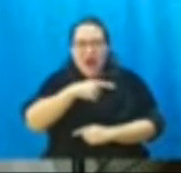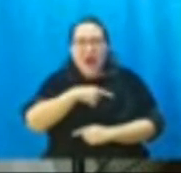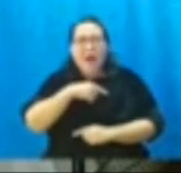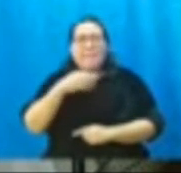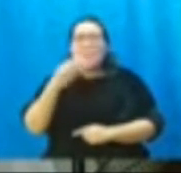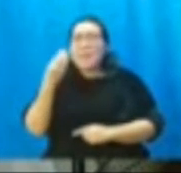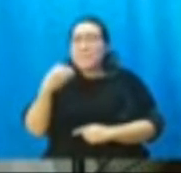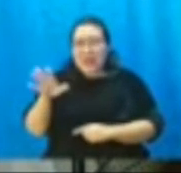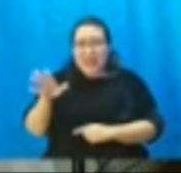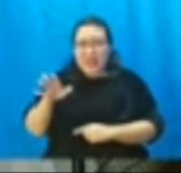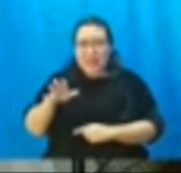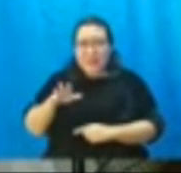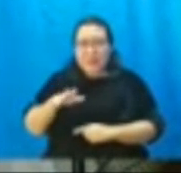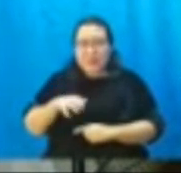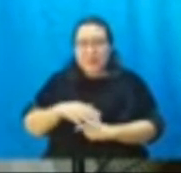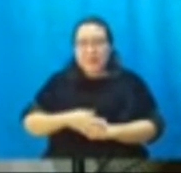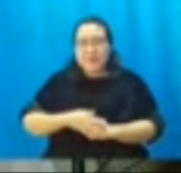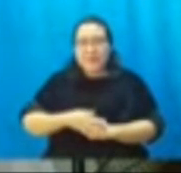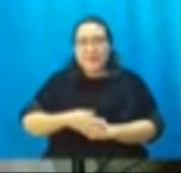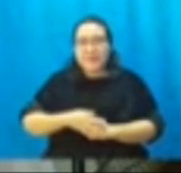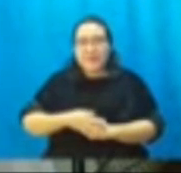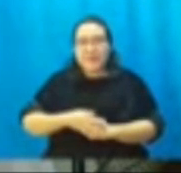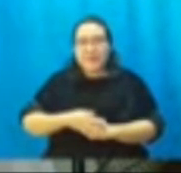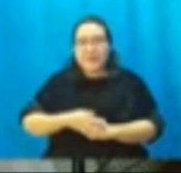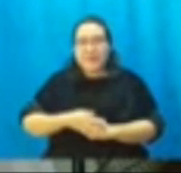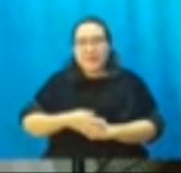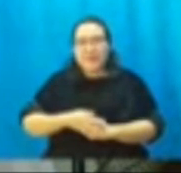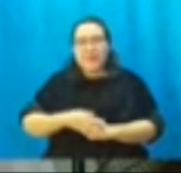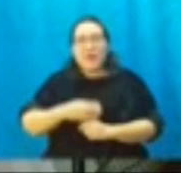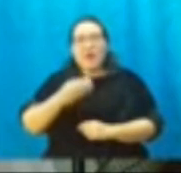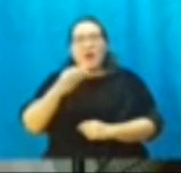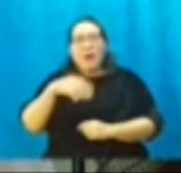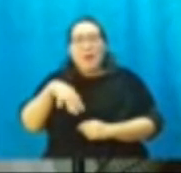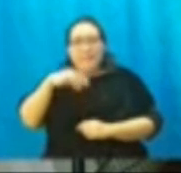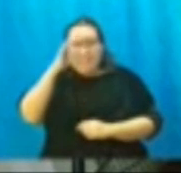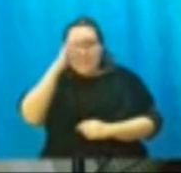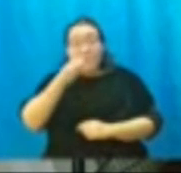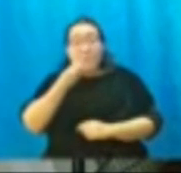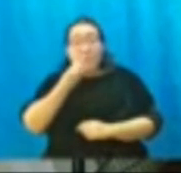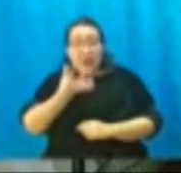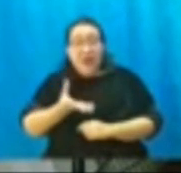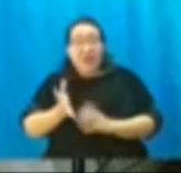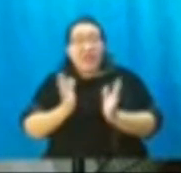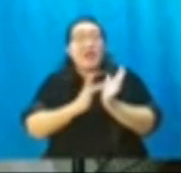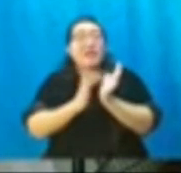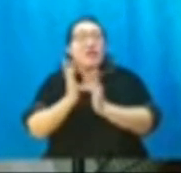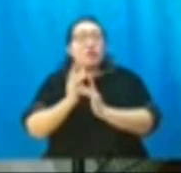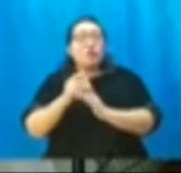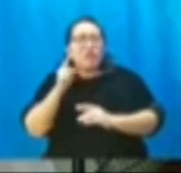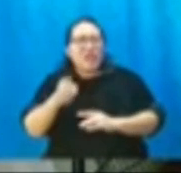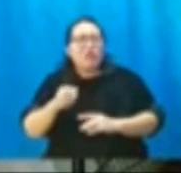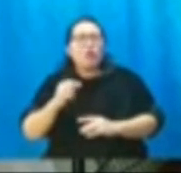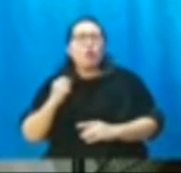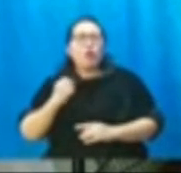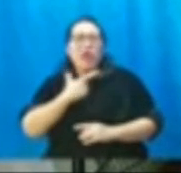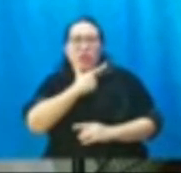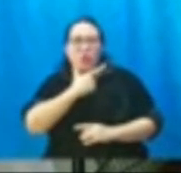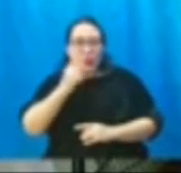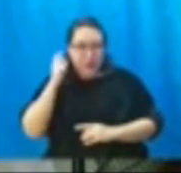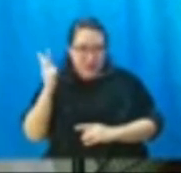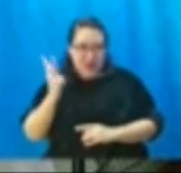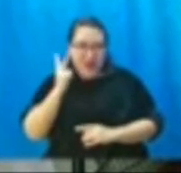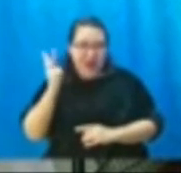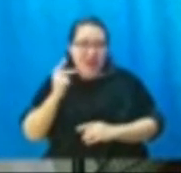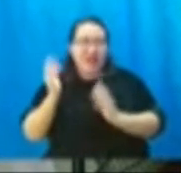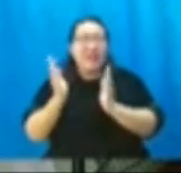ke Hai Perkataanmu adalah perkataan hidup yang kekal dan kami